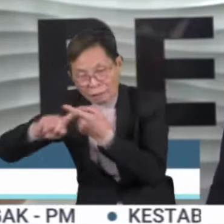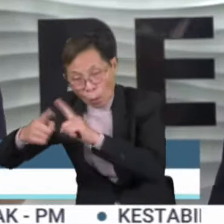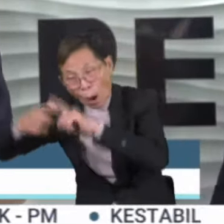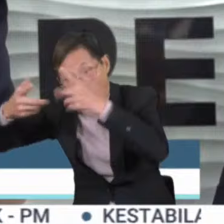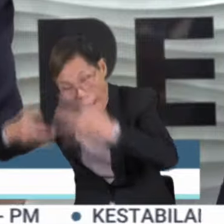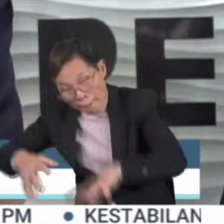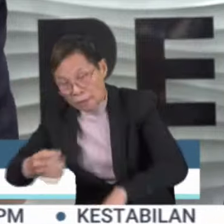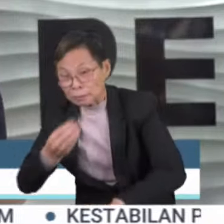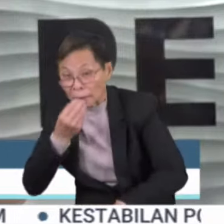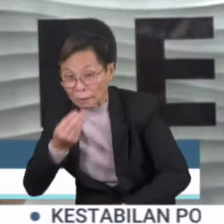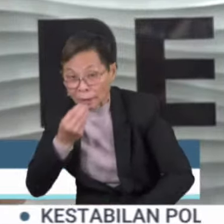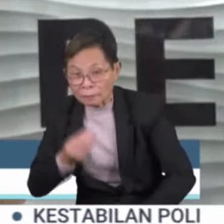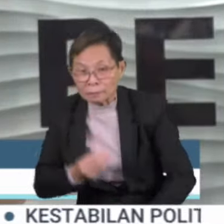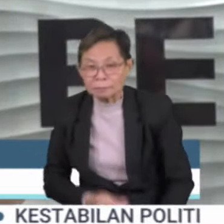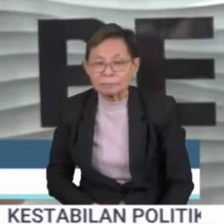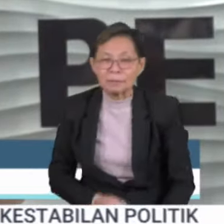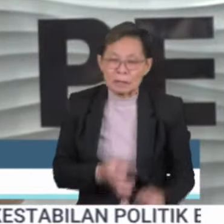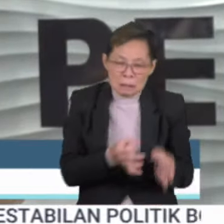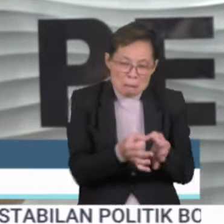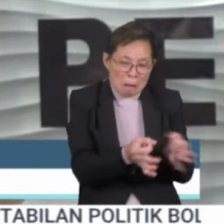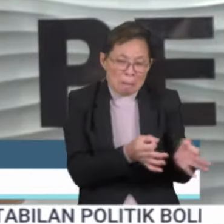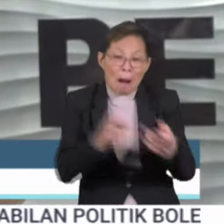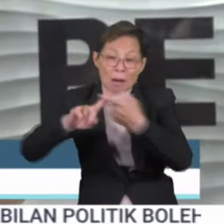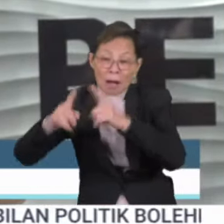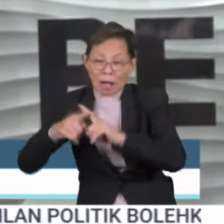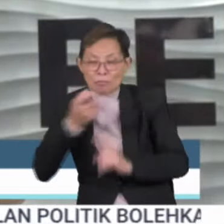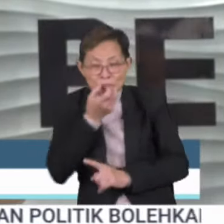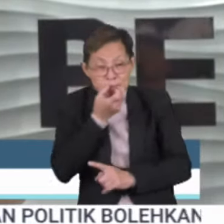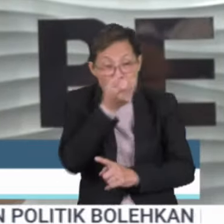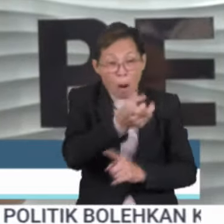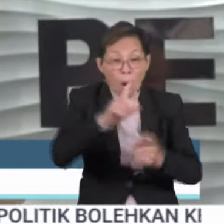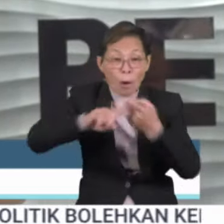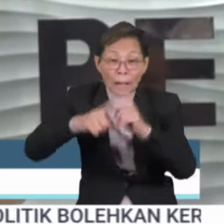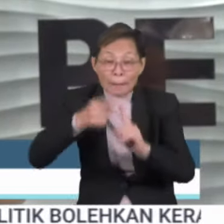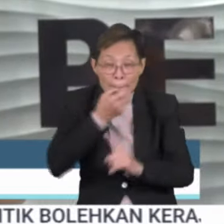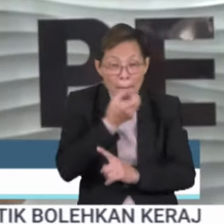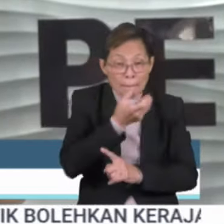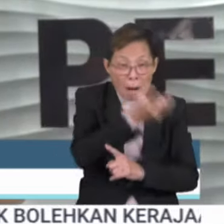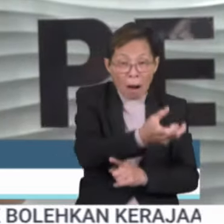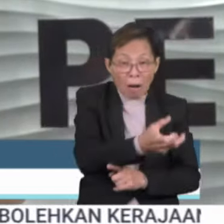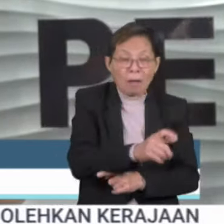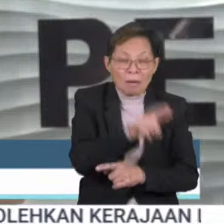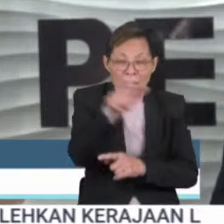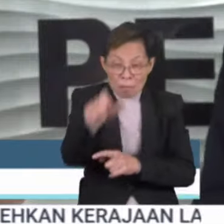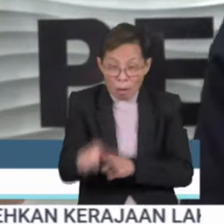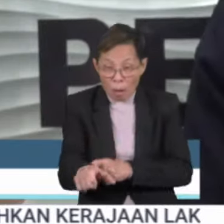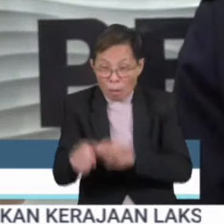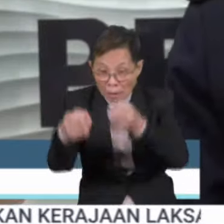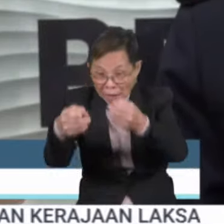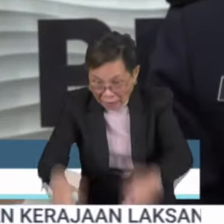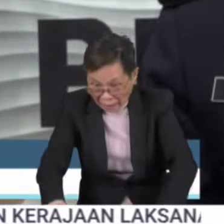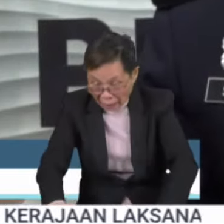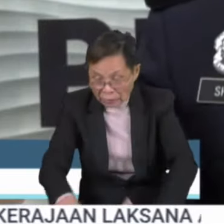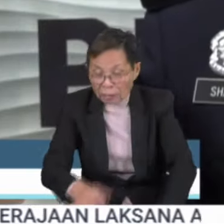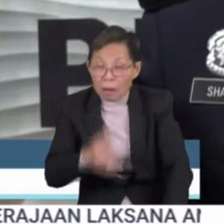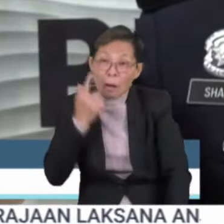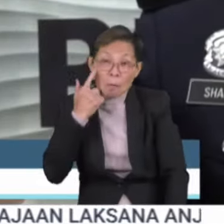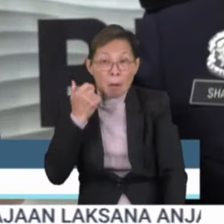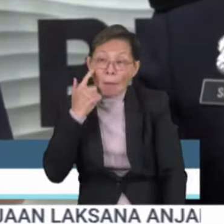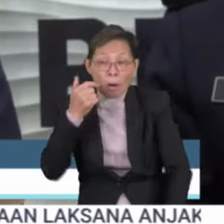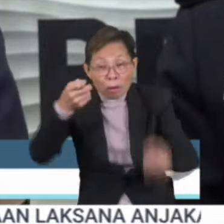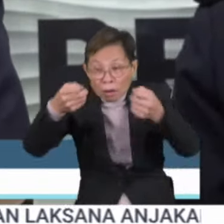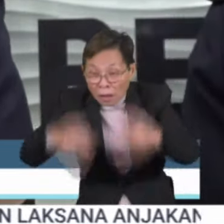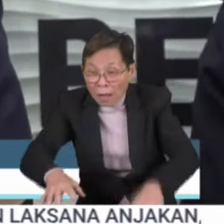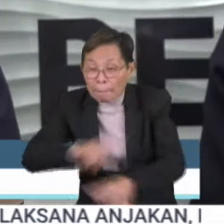mereka. Keterangan daripada rakan mendapati mangsa telah hilang disedari apabila